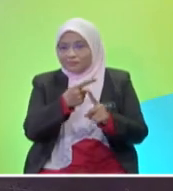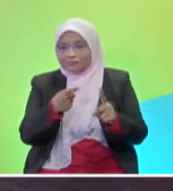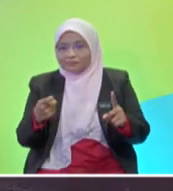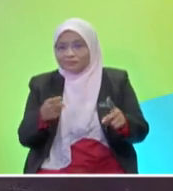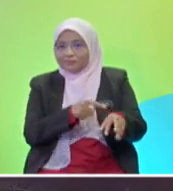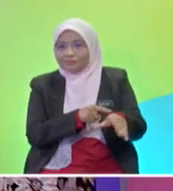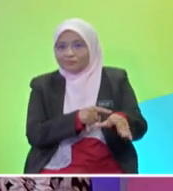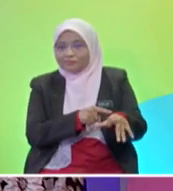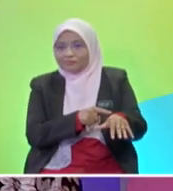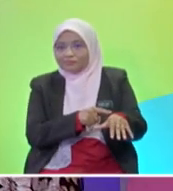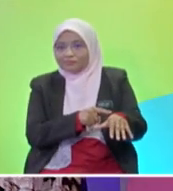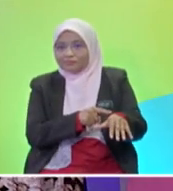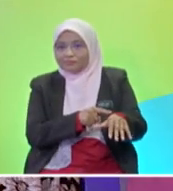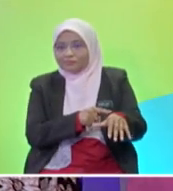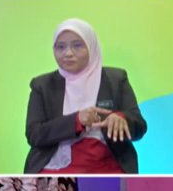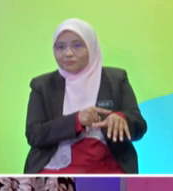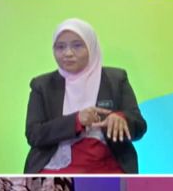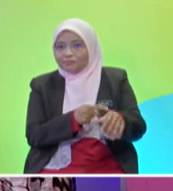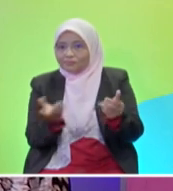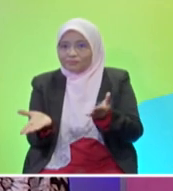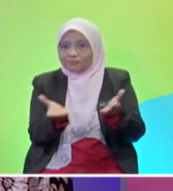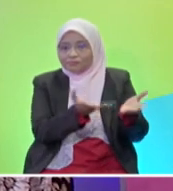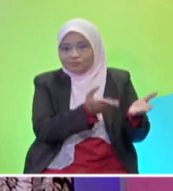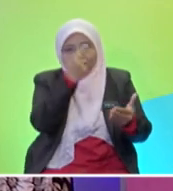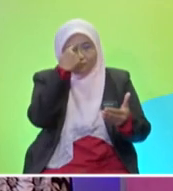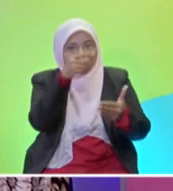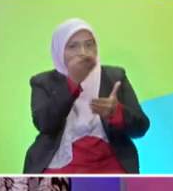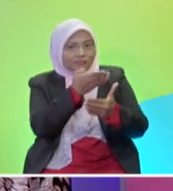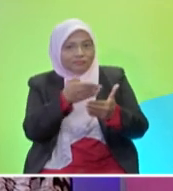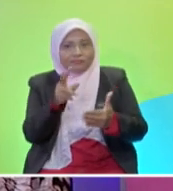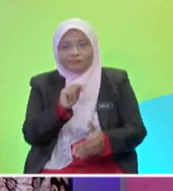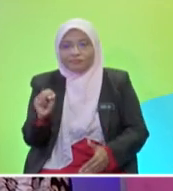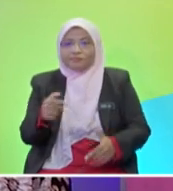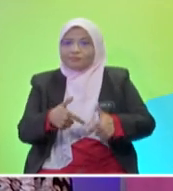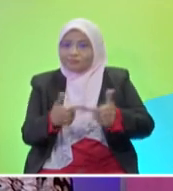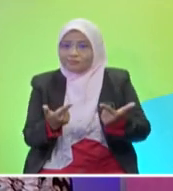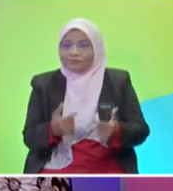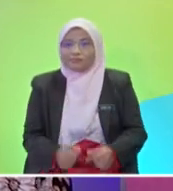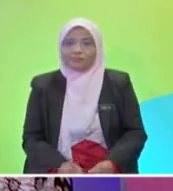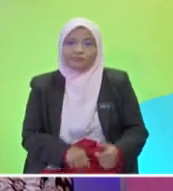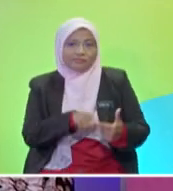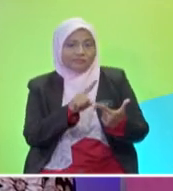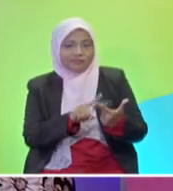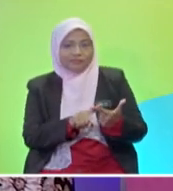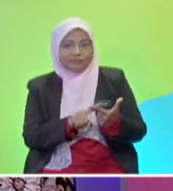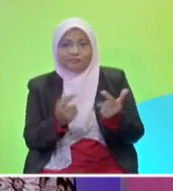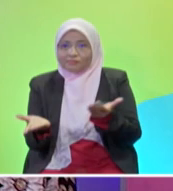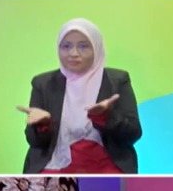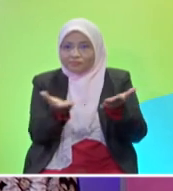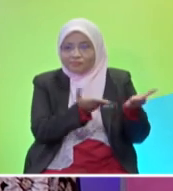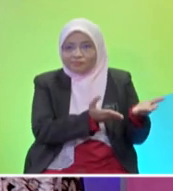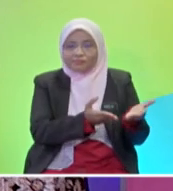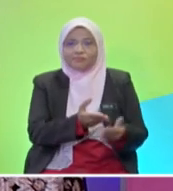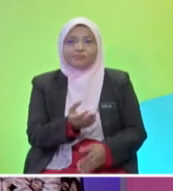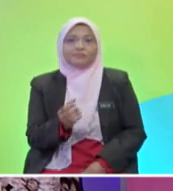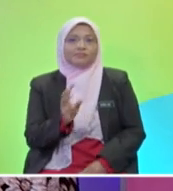daun. Disalurkan ke bahagian yang lain. Nombor dua, fungsi batang juga dia mengangkut air yang dibekalkan